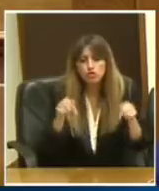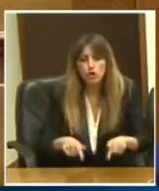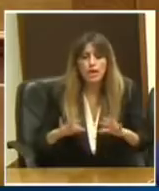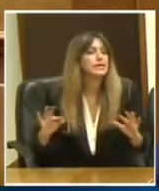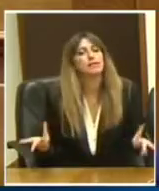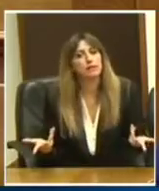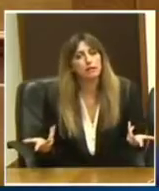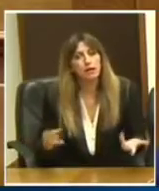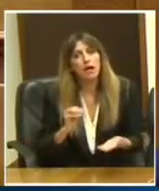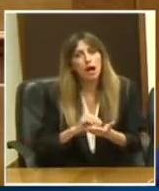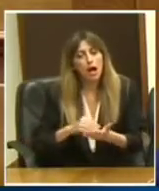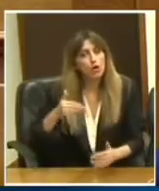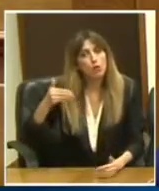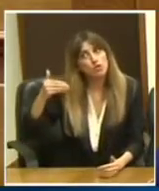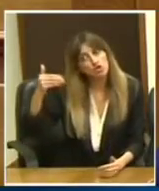να αντιληφθεί